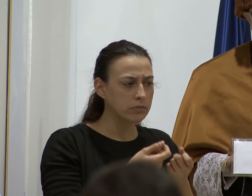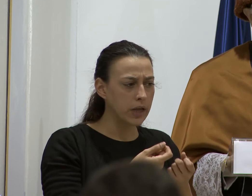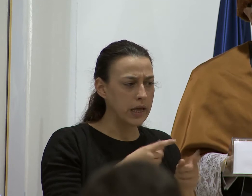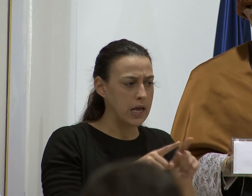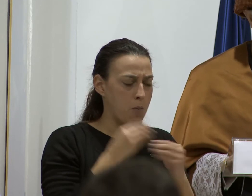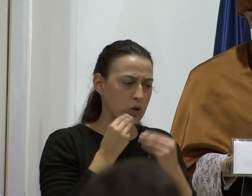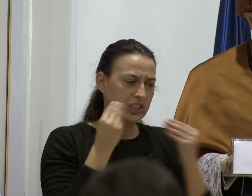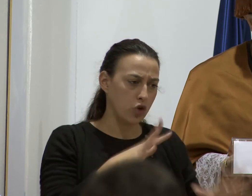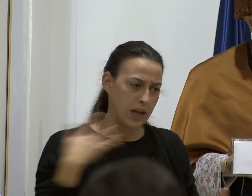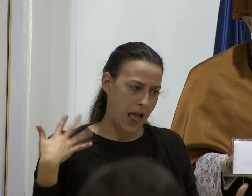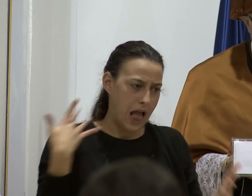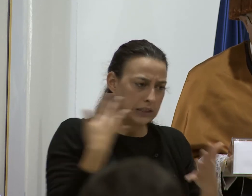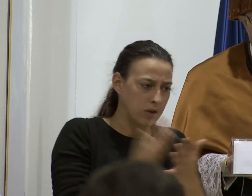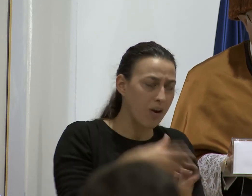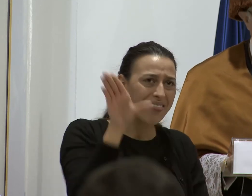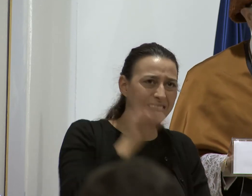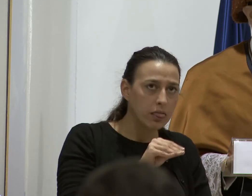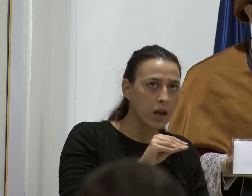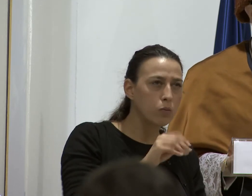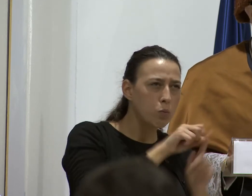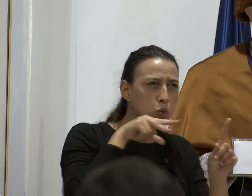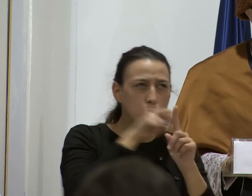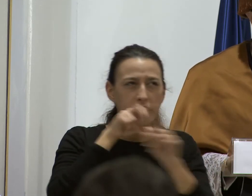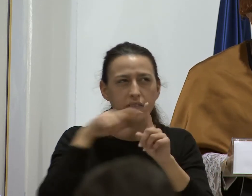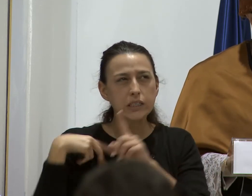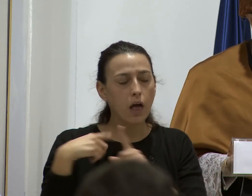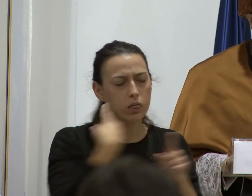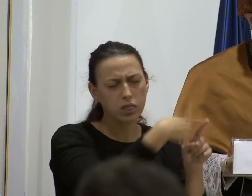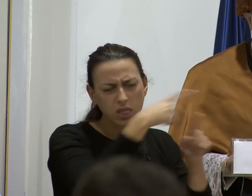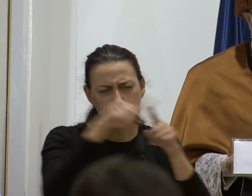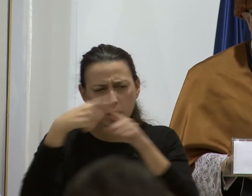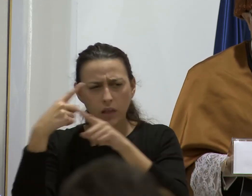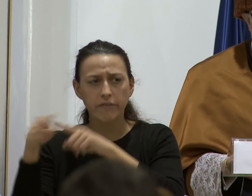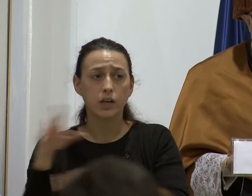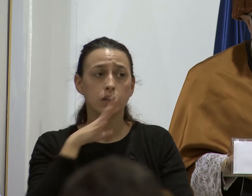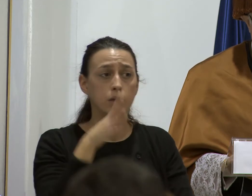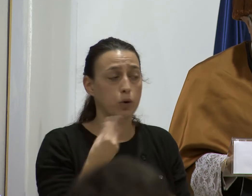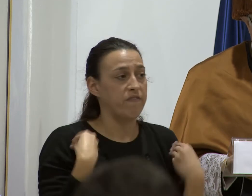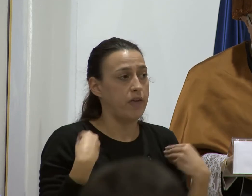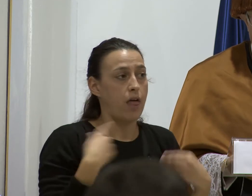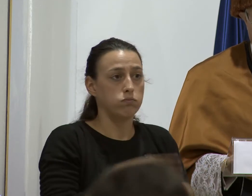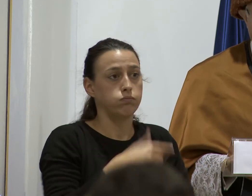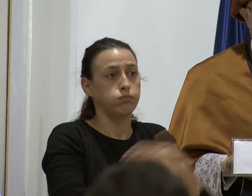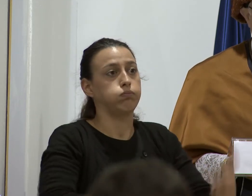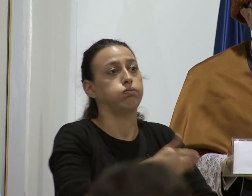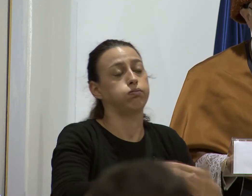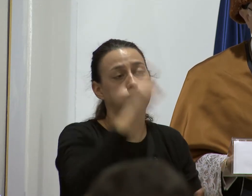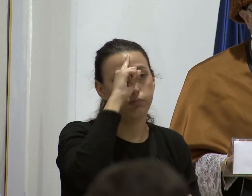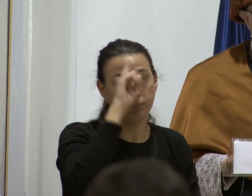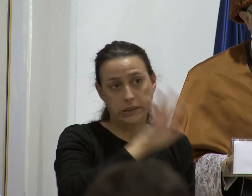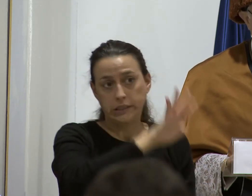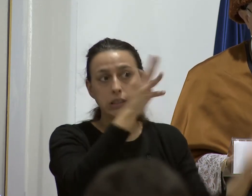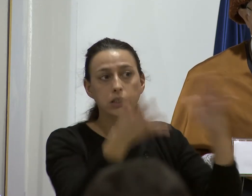altres generacions senceres d'artistes i de ciutadans han anat mirant-les, han